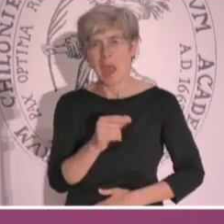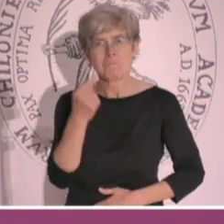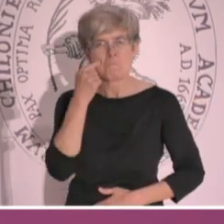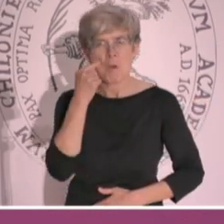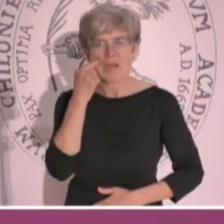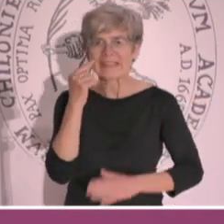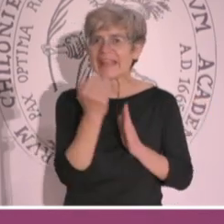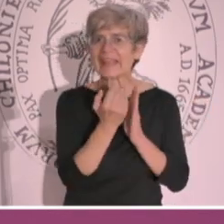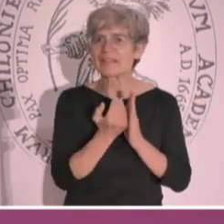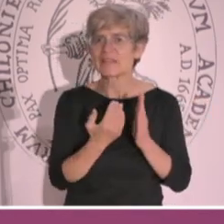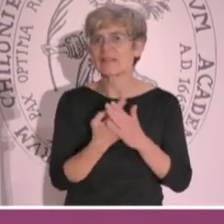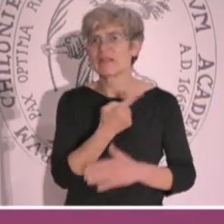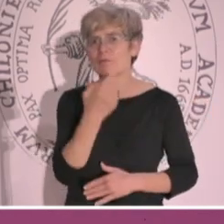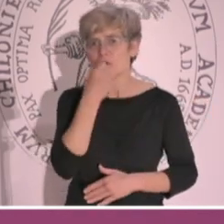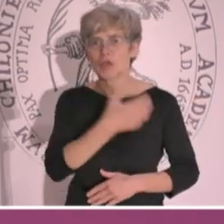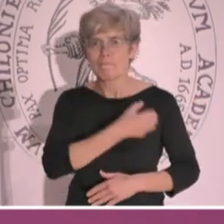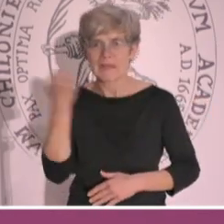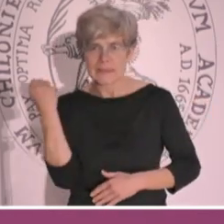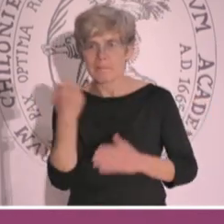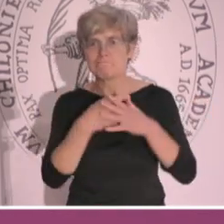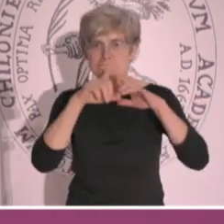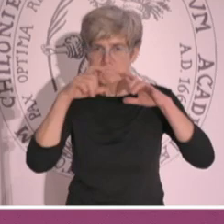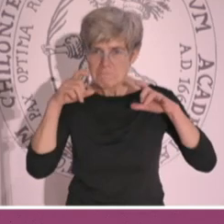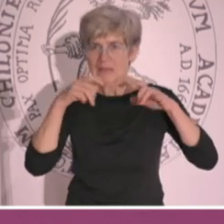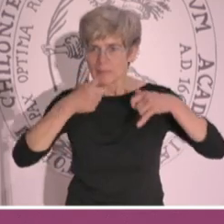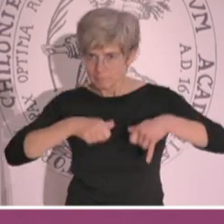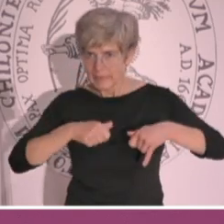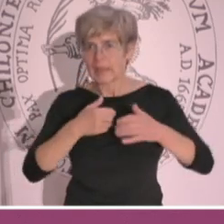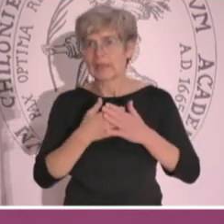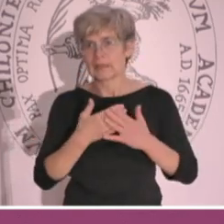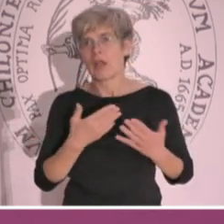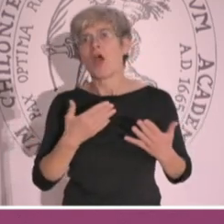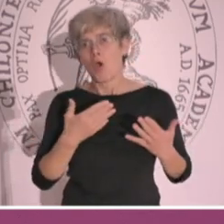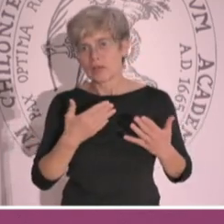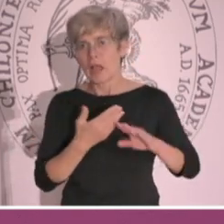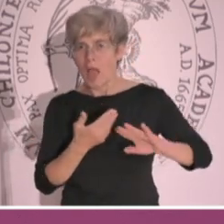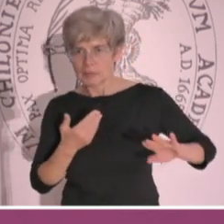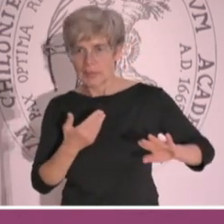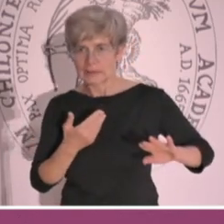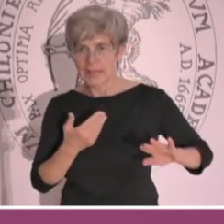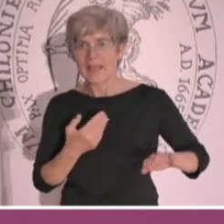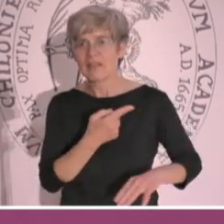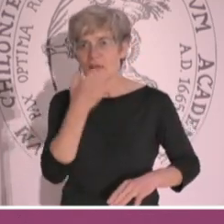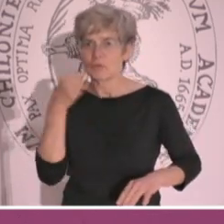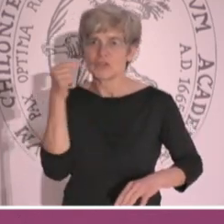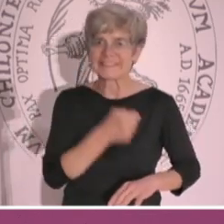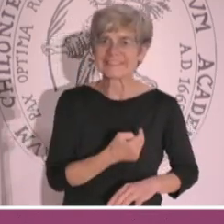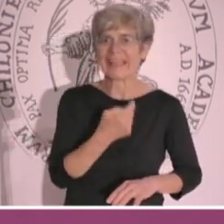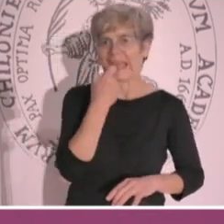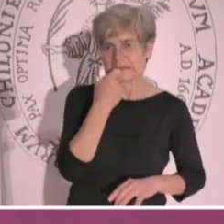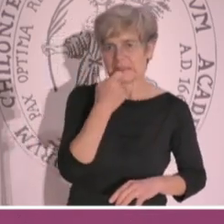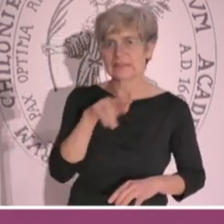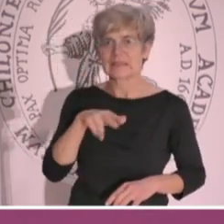hier Essen to go mit Abstandsregelung und Maskenpflicht und Essen vor Ort mit der 3G-Regel. Und mein Tipp